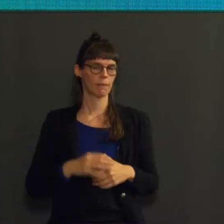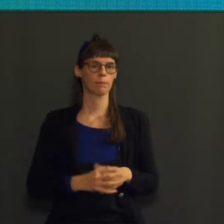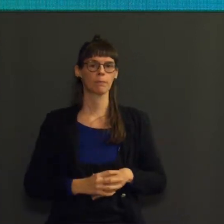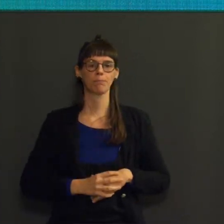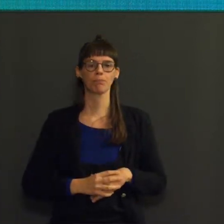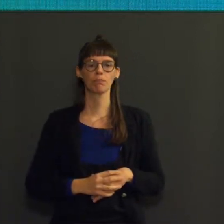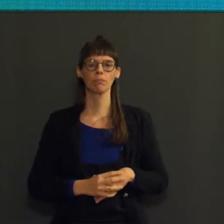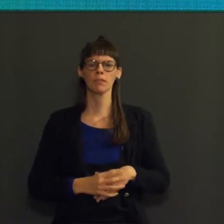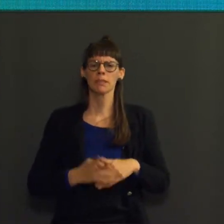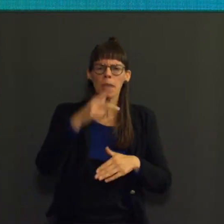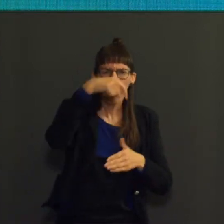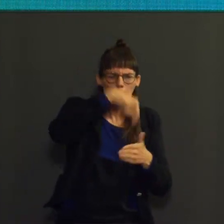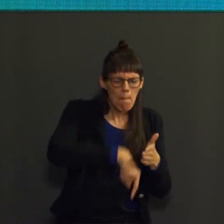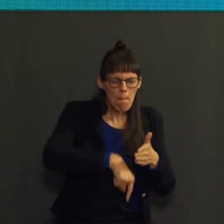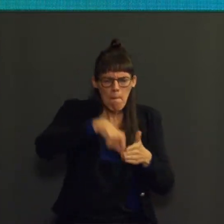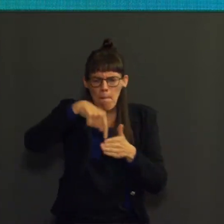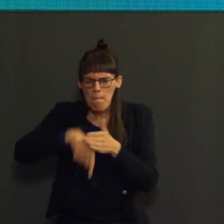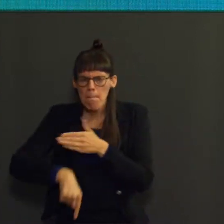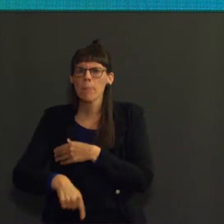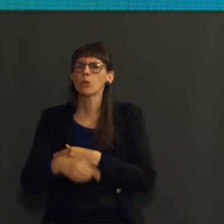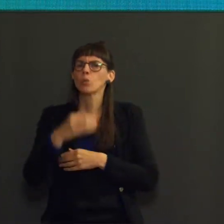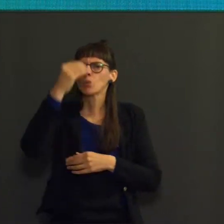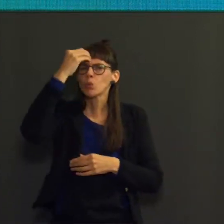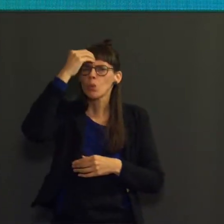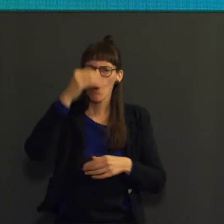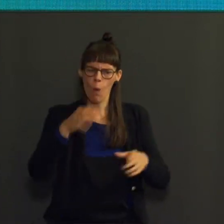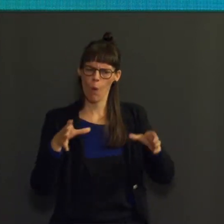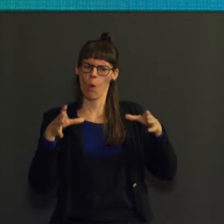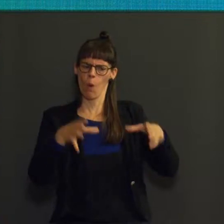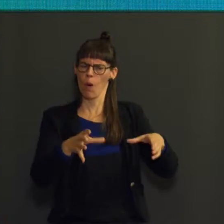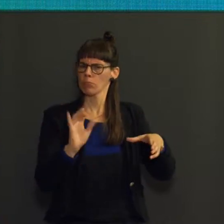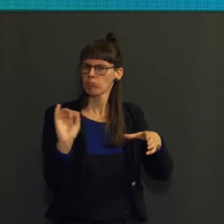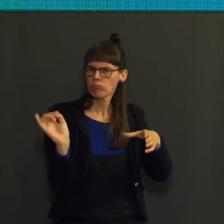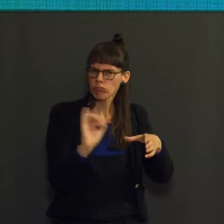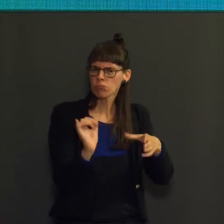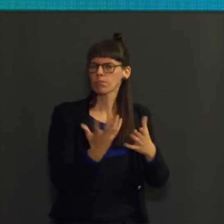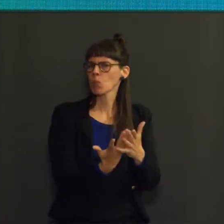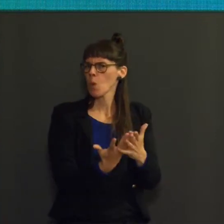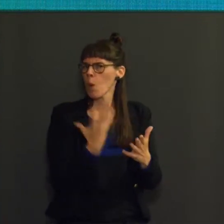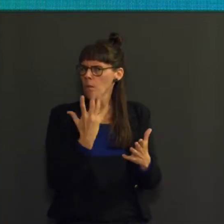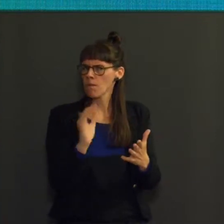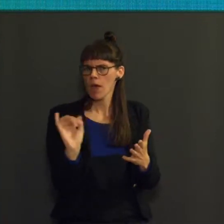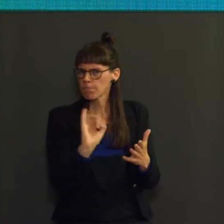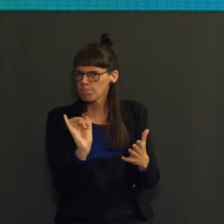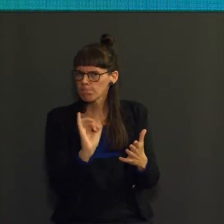Als we meer in detail kijken naar de schoolpopulatie, dan valt het volgende op.